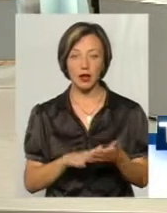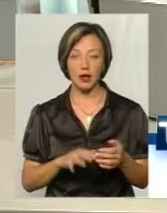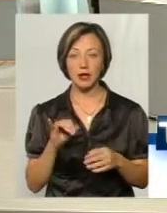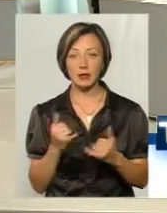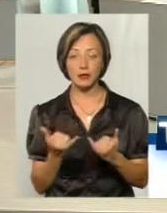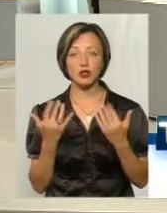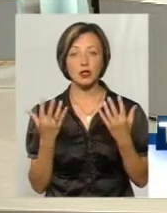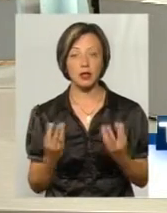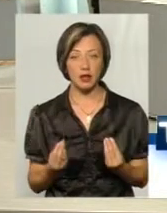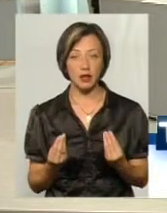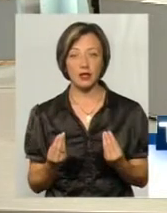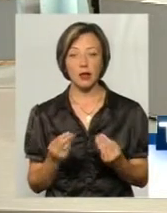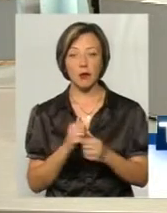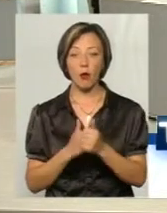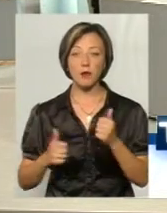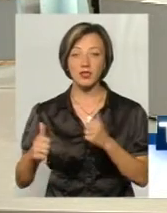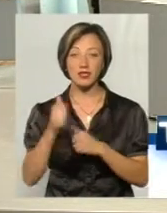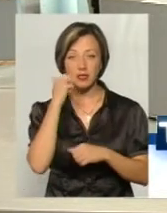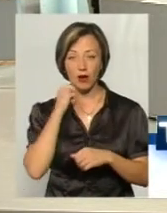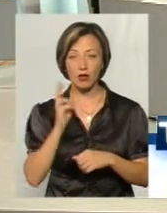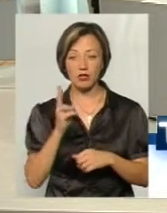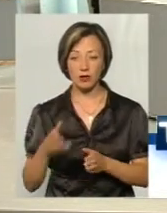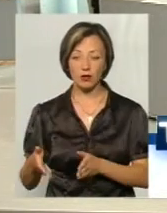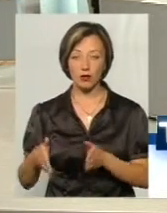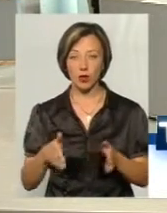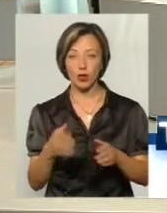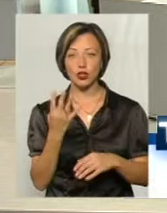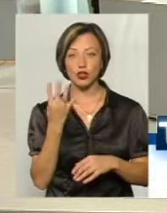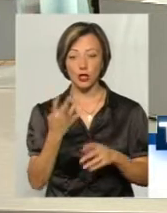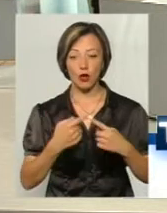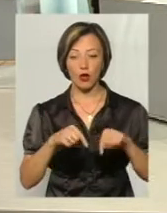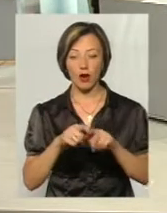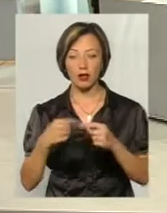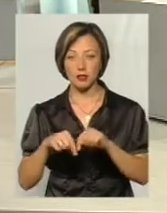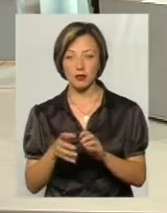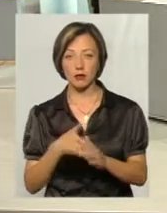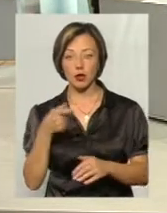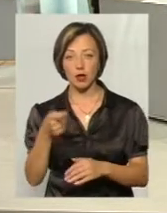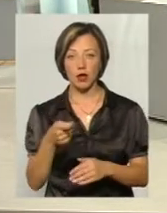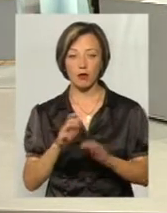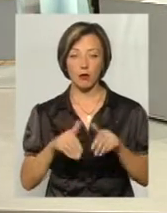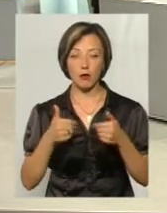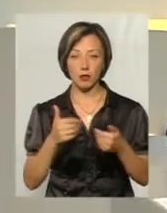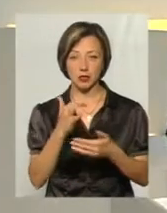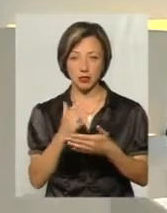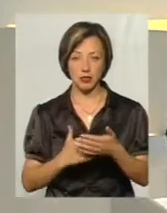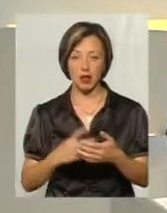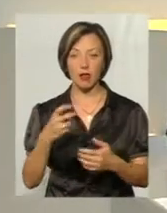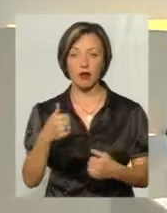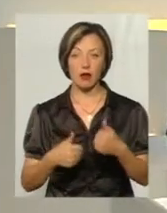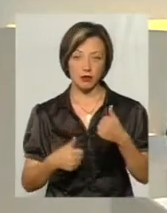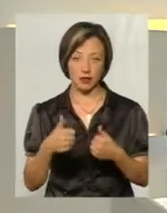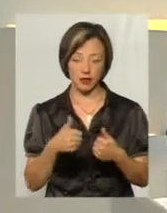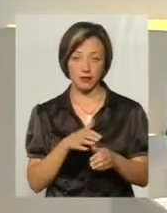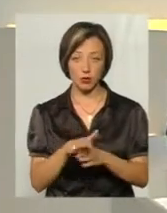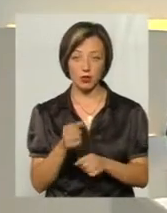на сьогоднішній день, от по об'їзній Старокостянтинова, я сьогодні дивився, 4 організації подали свої пропозиції на виконання